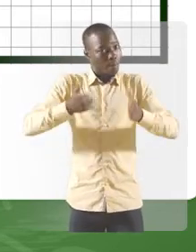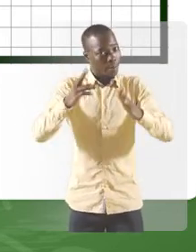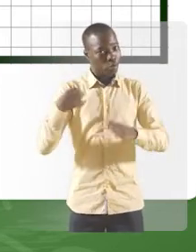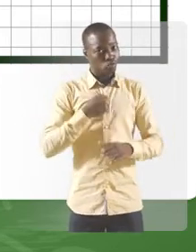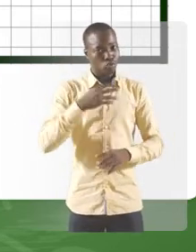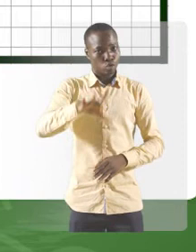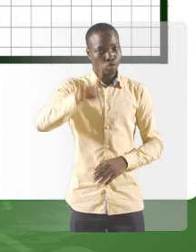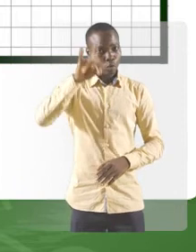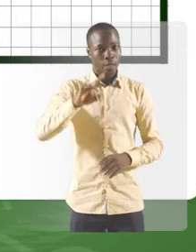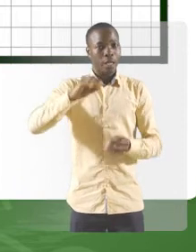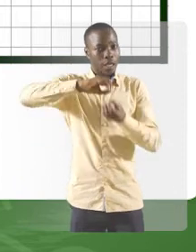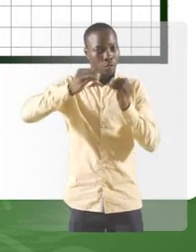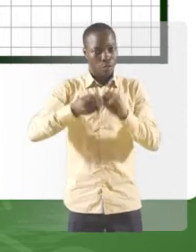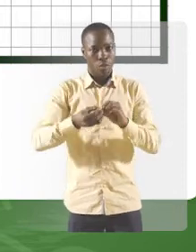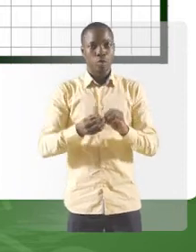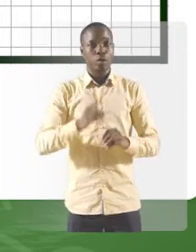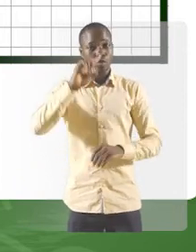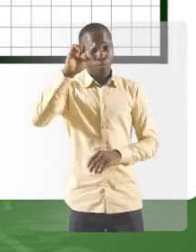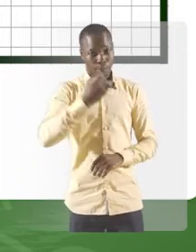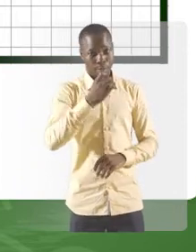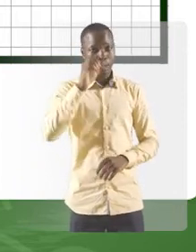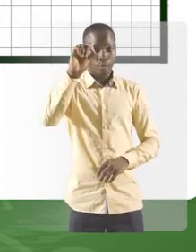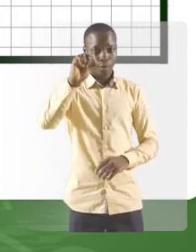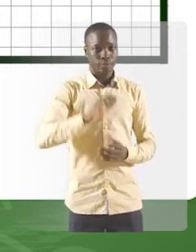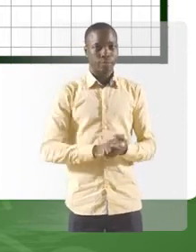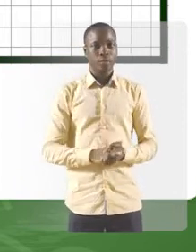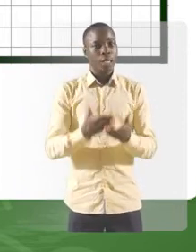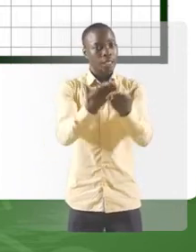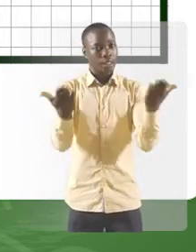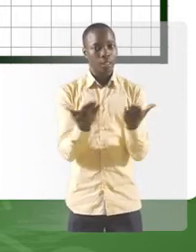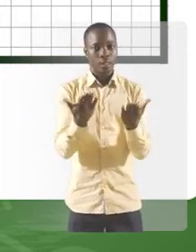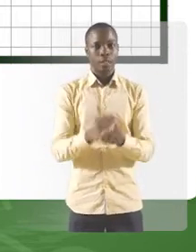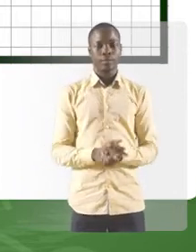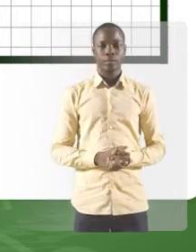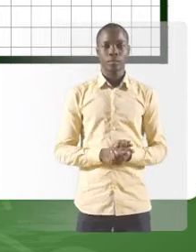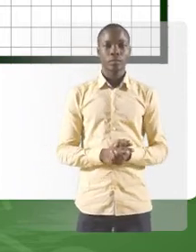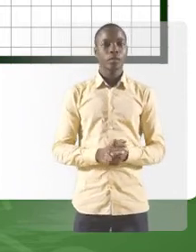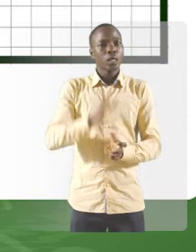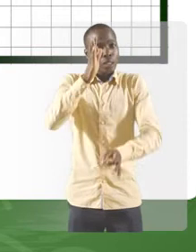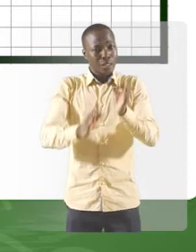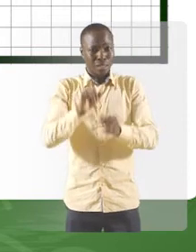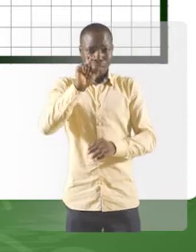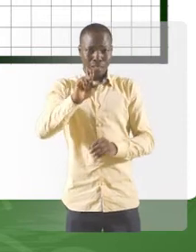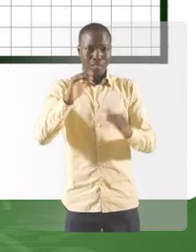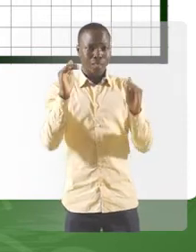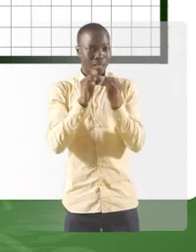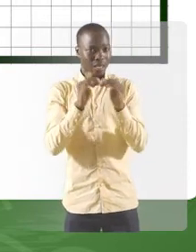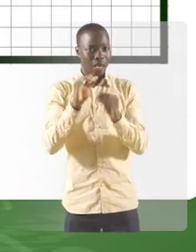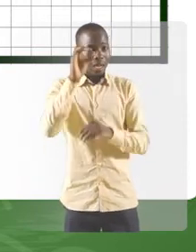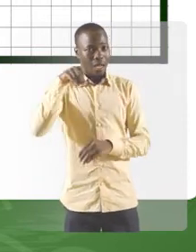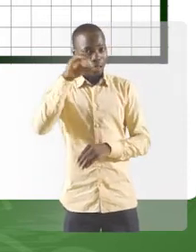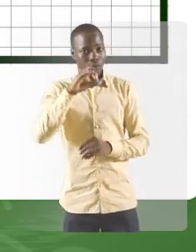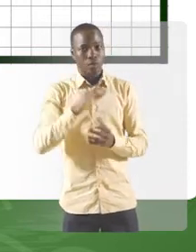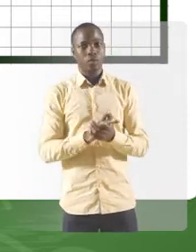de trouver les coordonnées du premier point. Donc, ici, si x égale à 0,